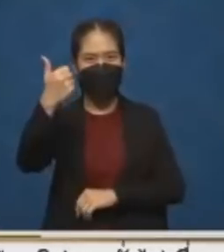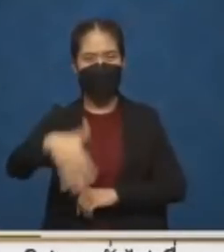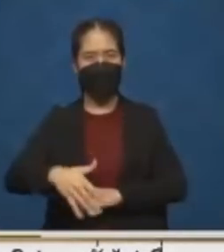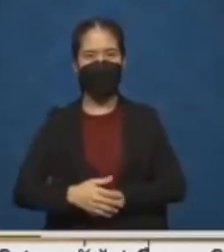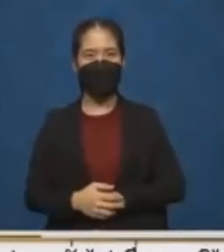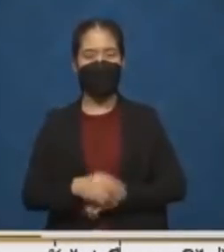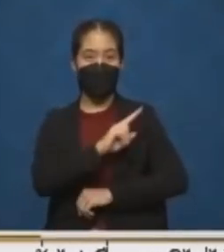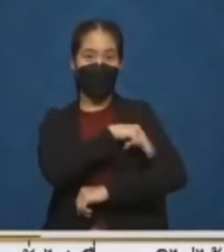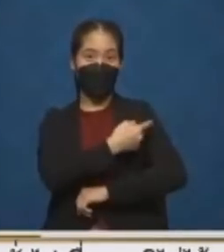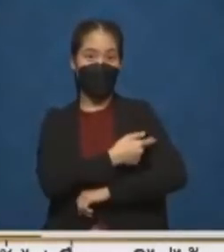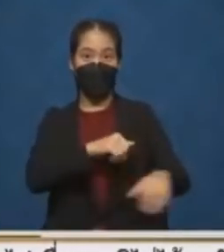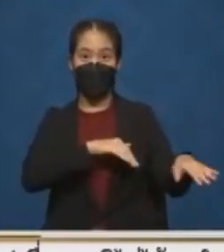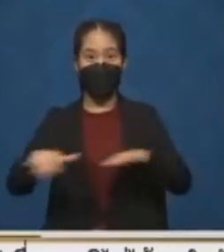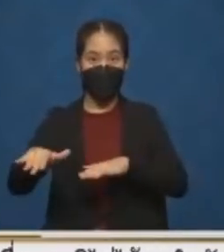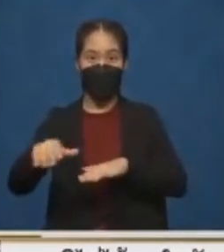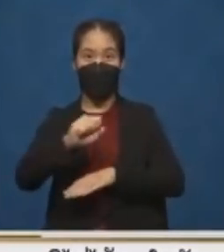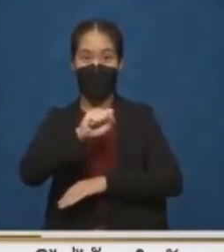หมอพร้ม แต่วักซีนไมพรอม